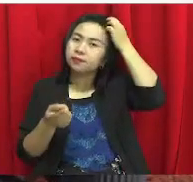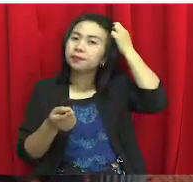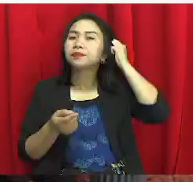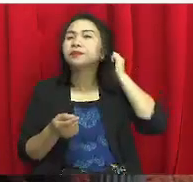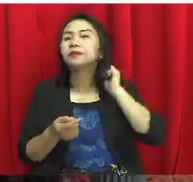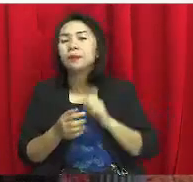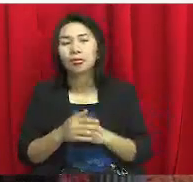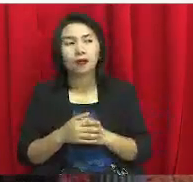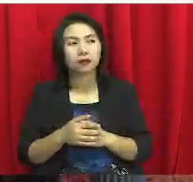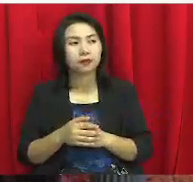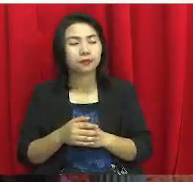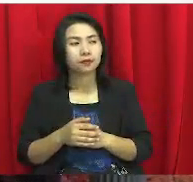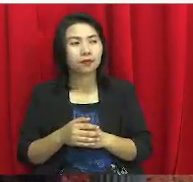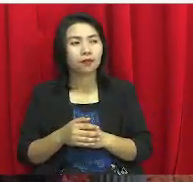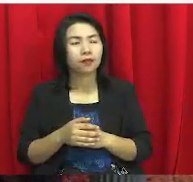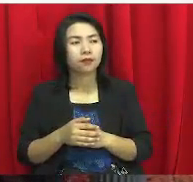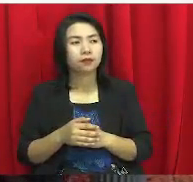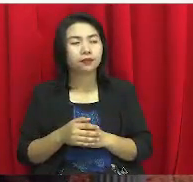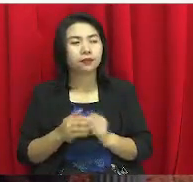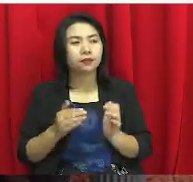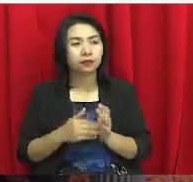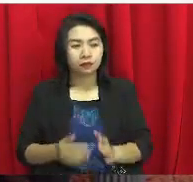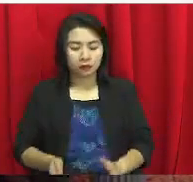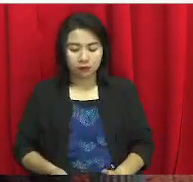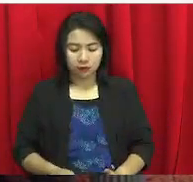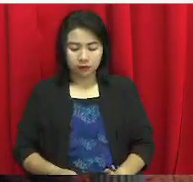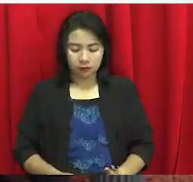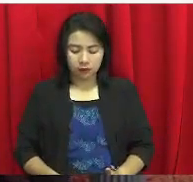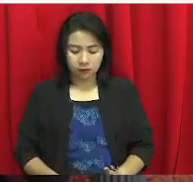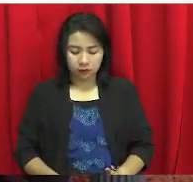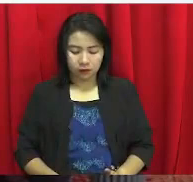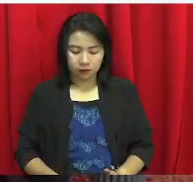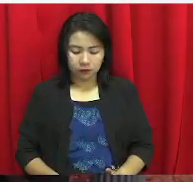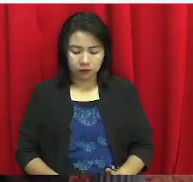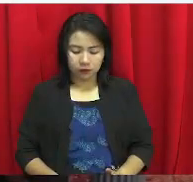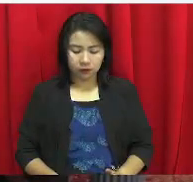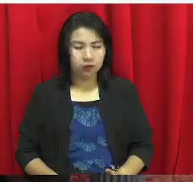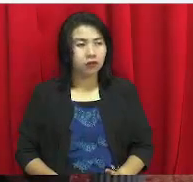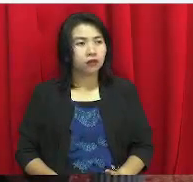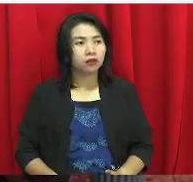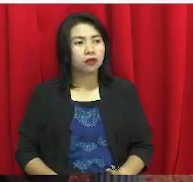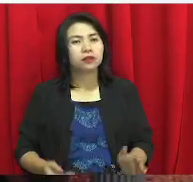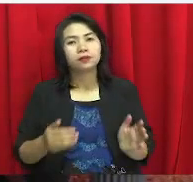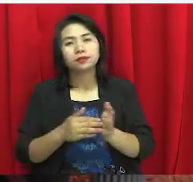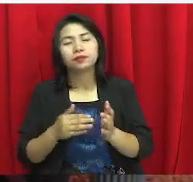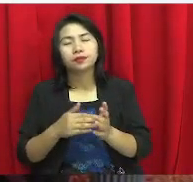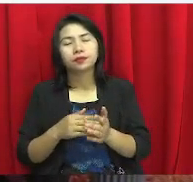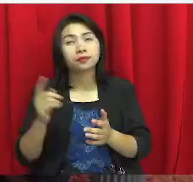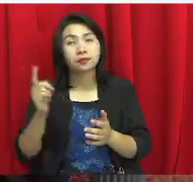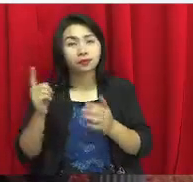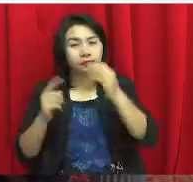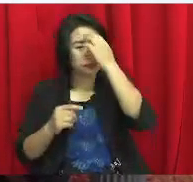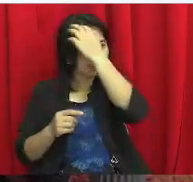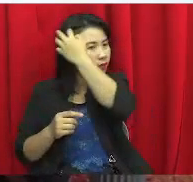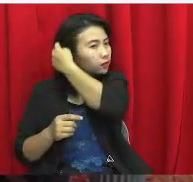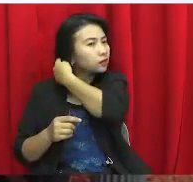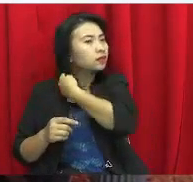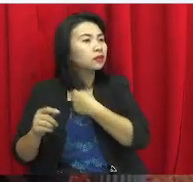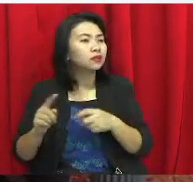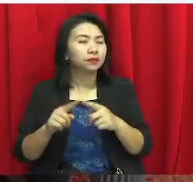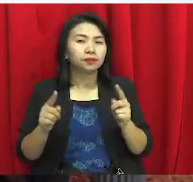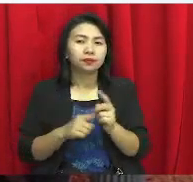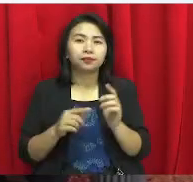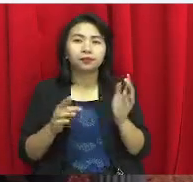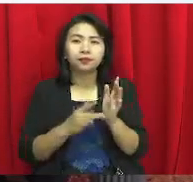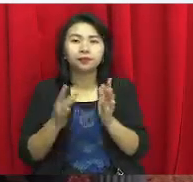sa Panginoon. Sir John. Alam nyo, mga kapatid, ito yung isa sa mga bagay na dapat na... Now, coming from us, as preachers of our church